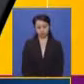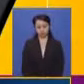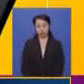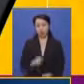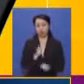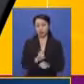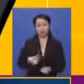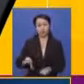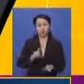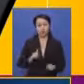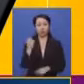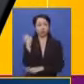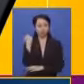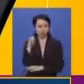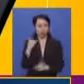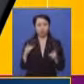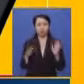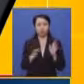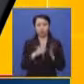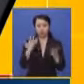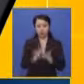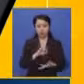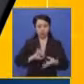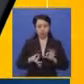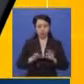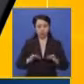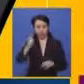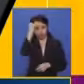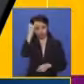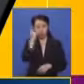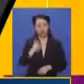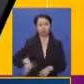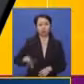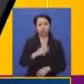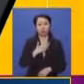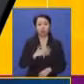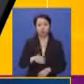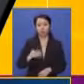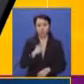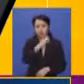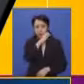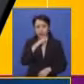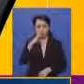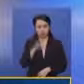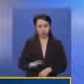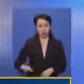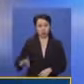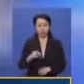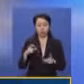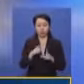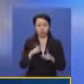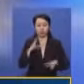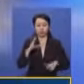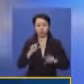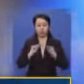Сделал все, чтобы победить. Теперь цель – попасть на Олимпиаду. Огромное спасибо всем моим болельщикам из Северо-Казахстанской области. По словам